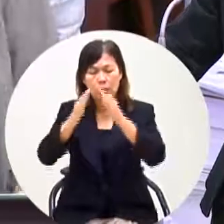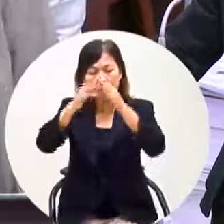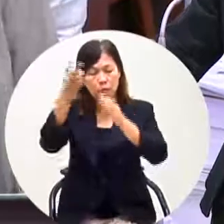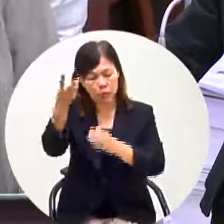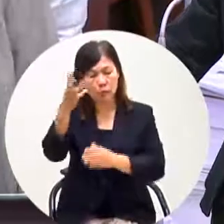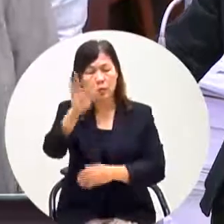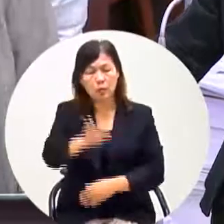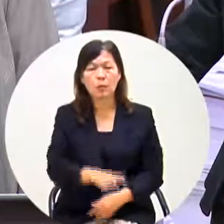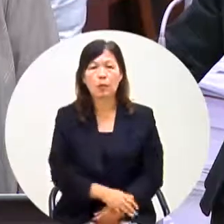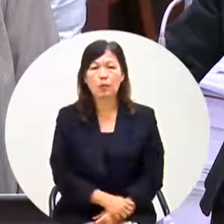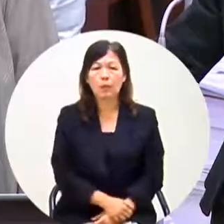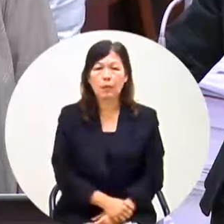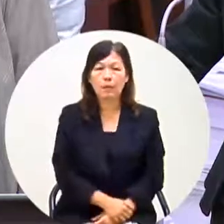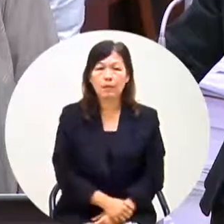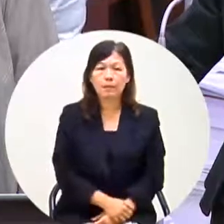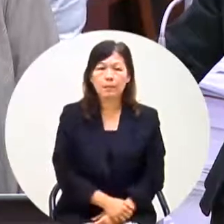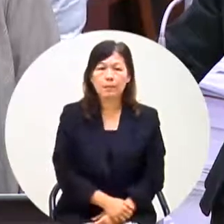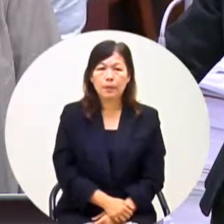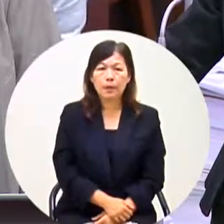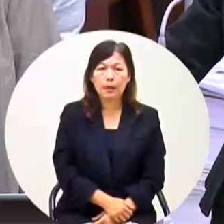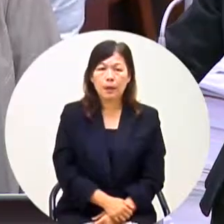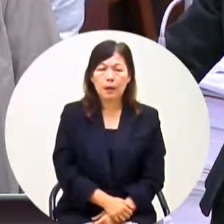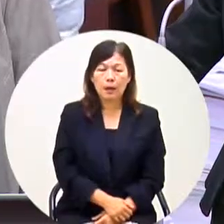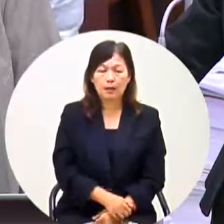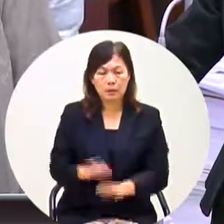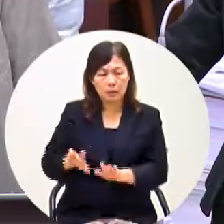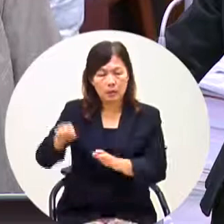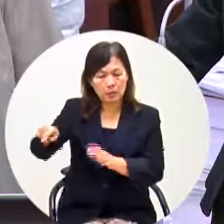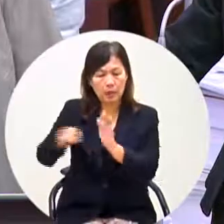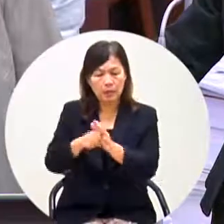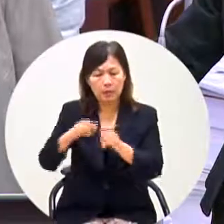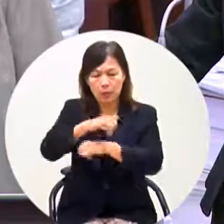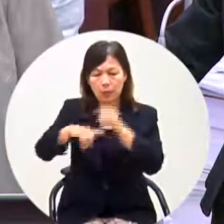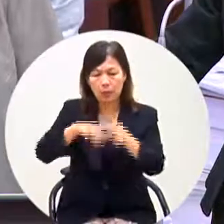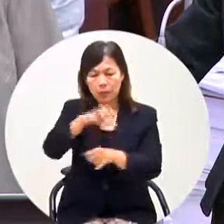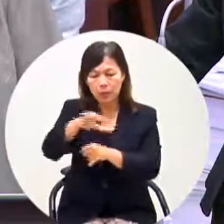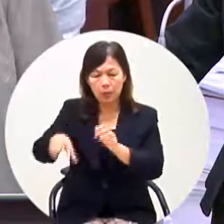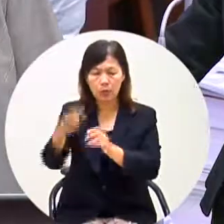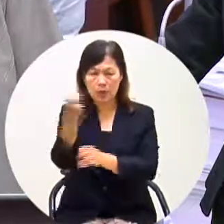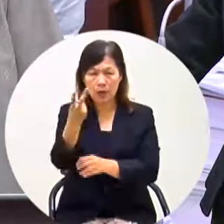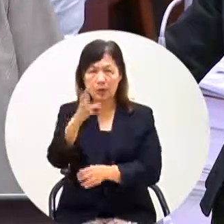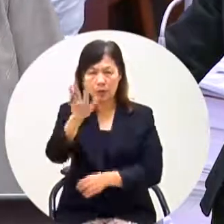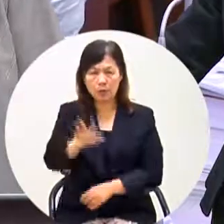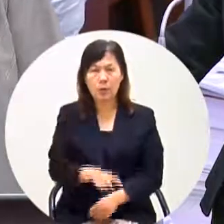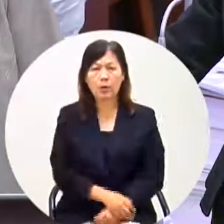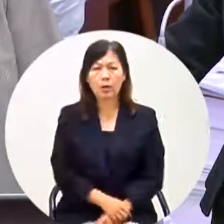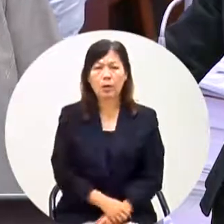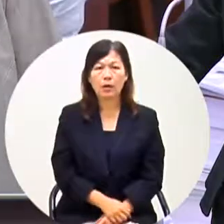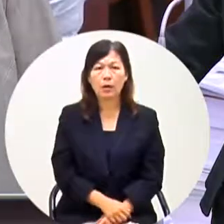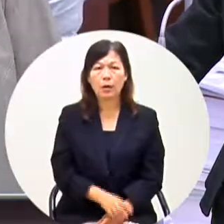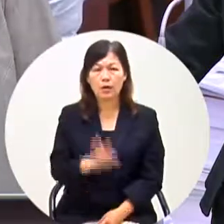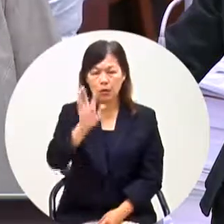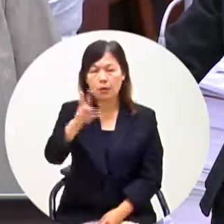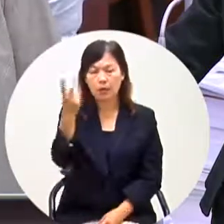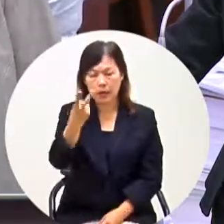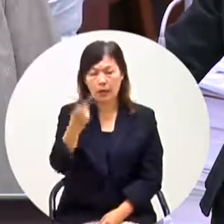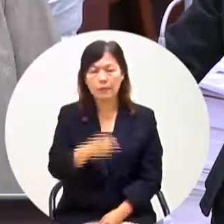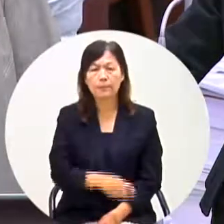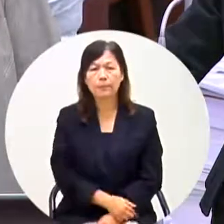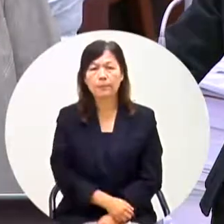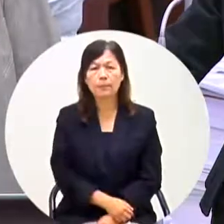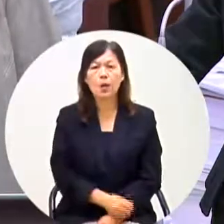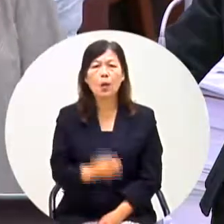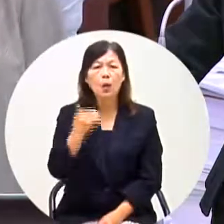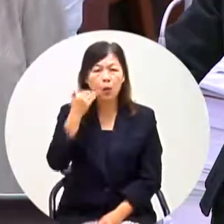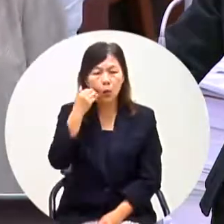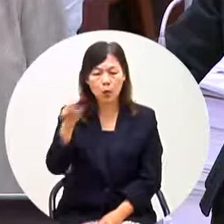现在八卦里有两个活动社区活动中心啦，有两个啊。当然，如果这两个不够理